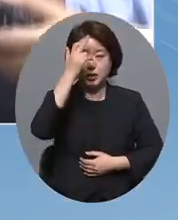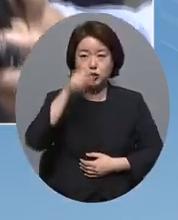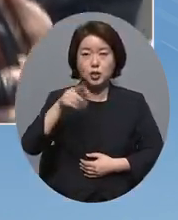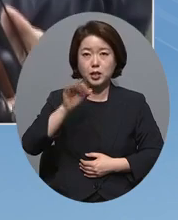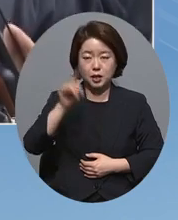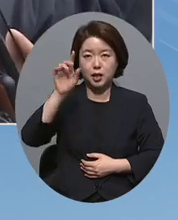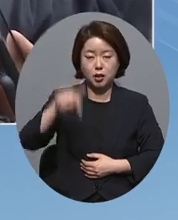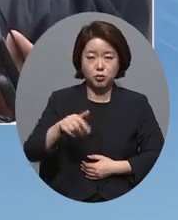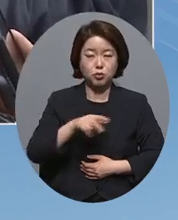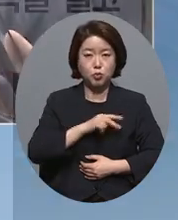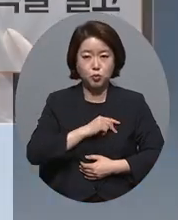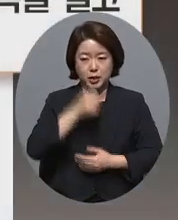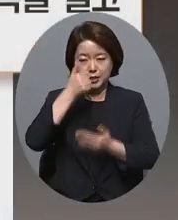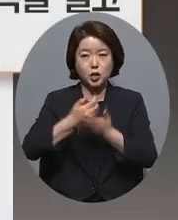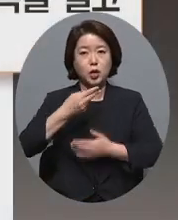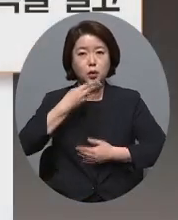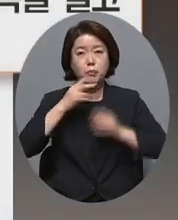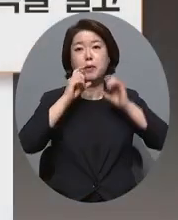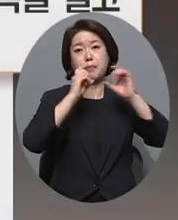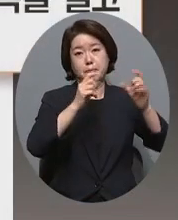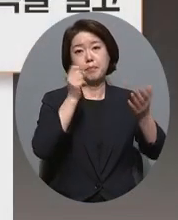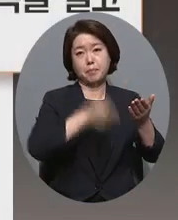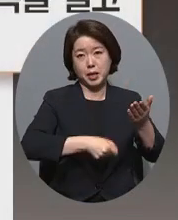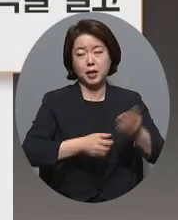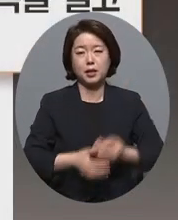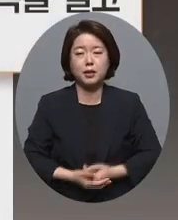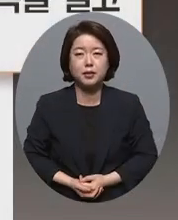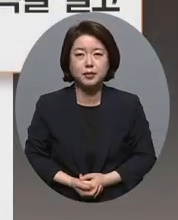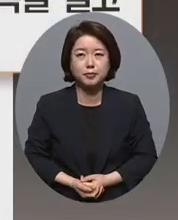무죄를 판결한 것 같습니다